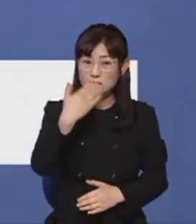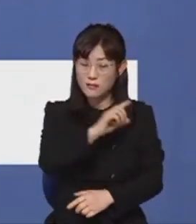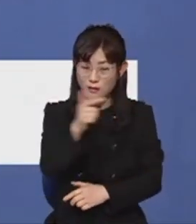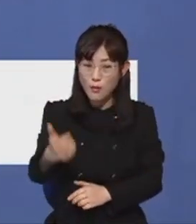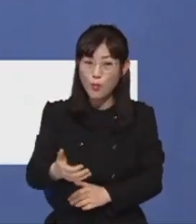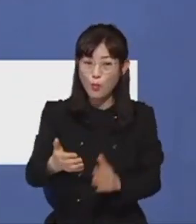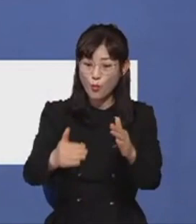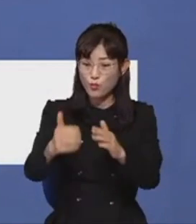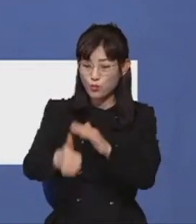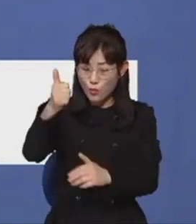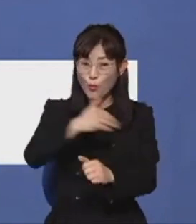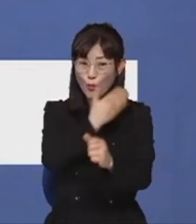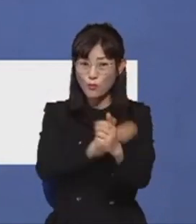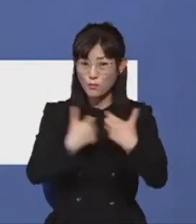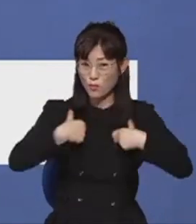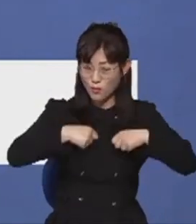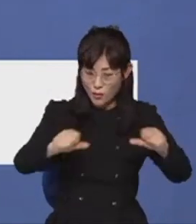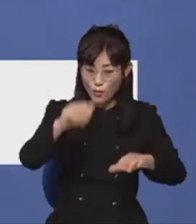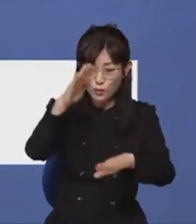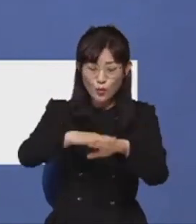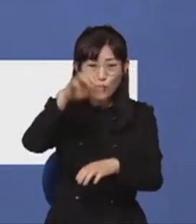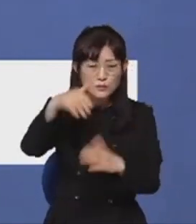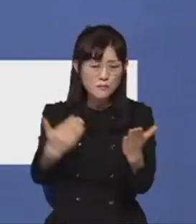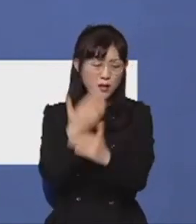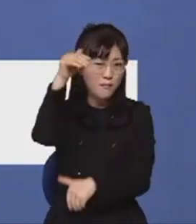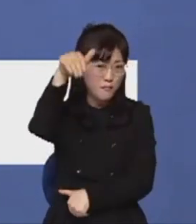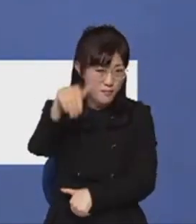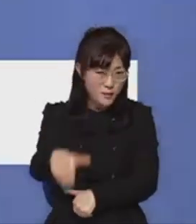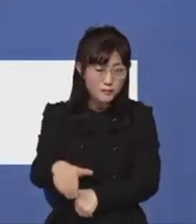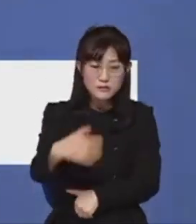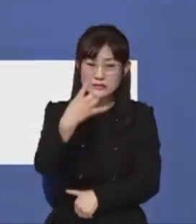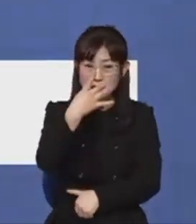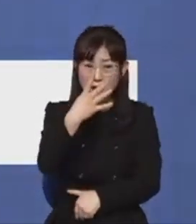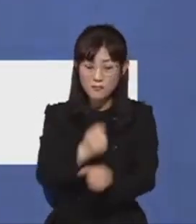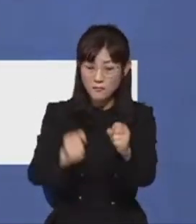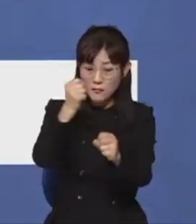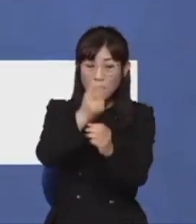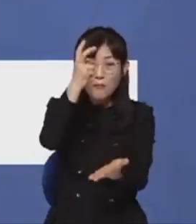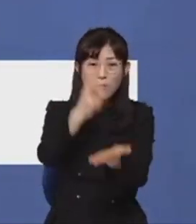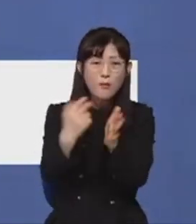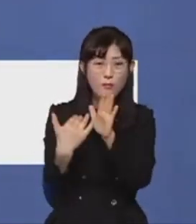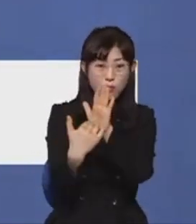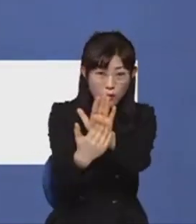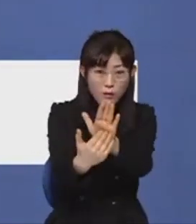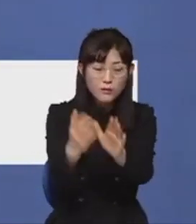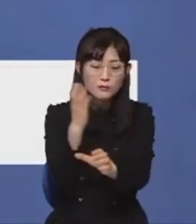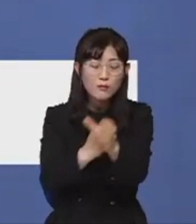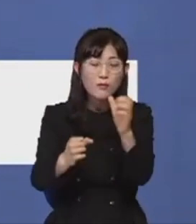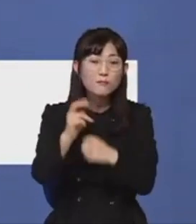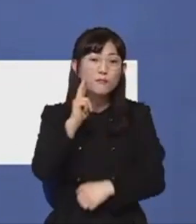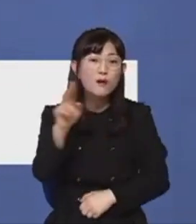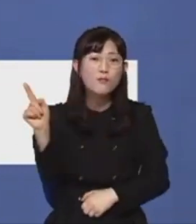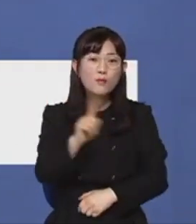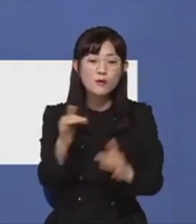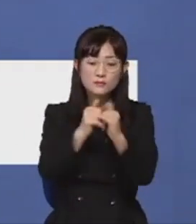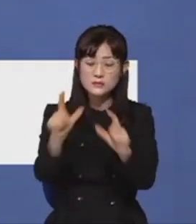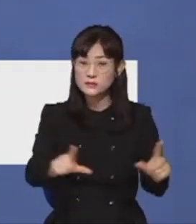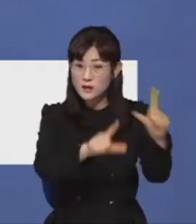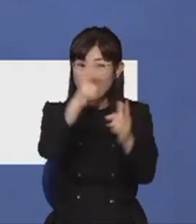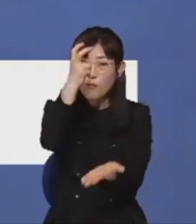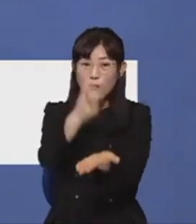농촌을 황폐화시킬 쌀값 정상화법 거부도 부족해서 이제 필수